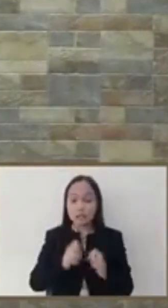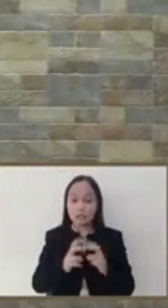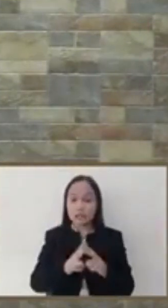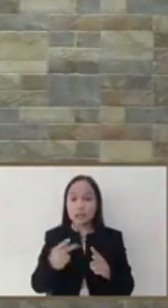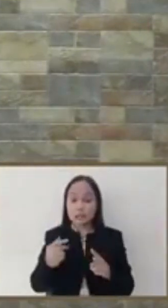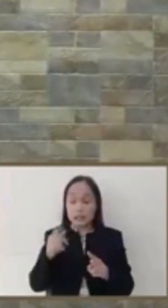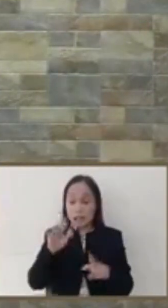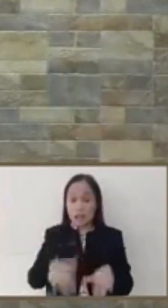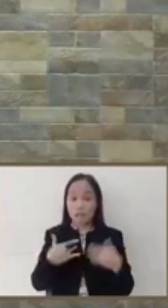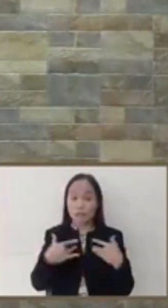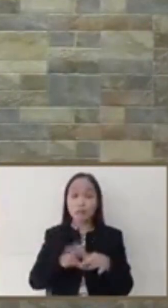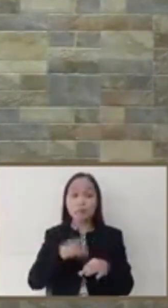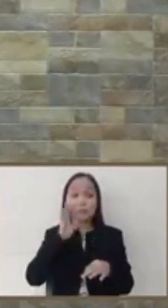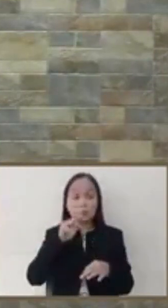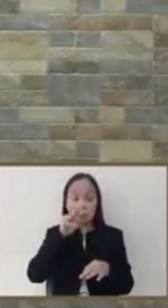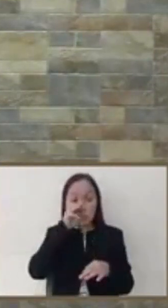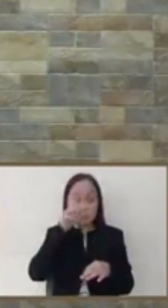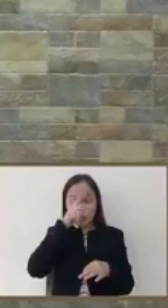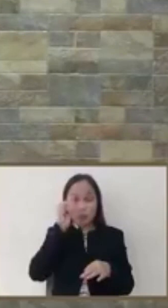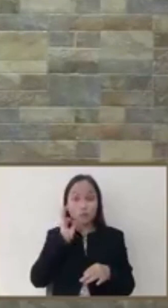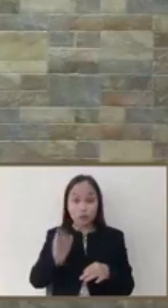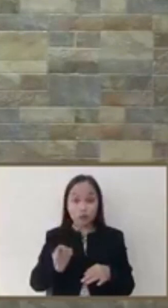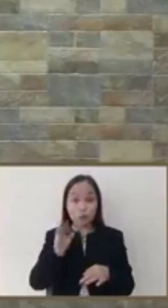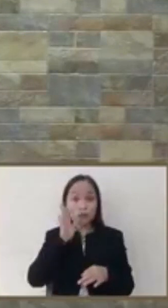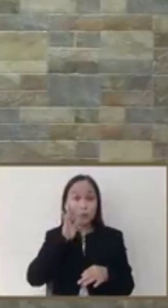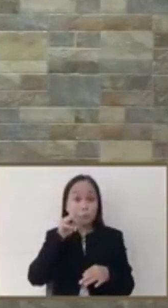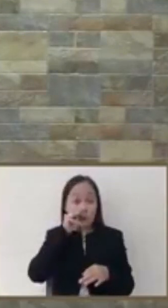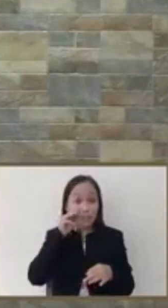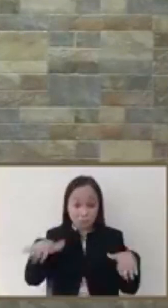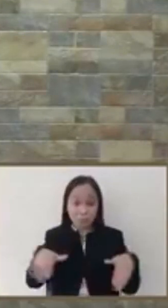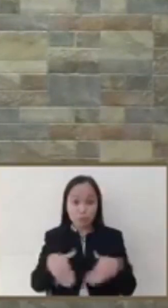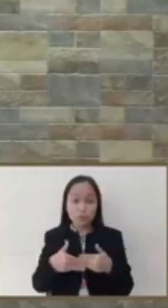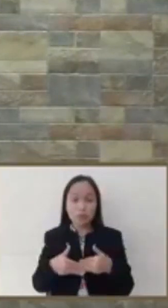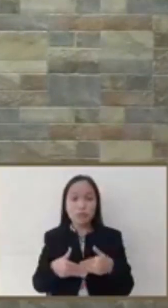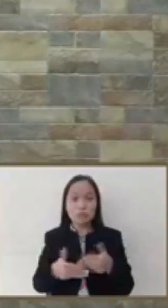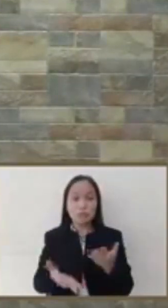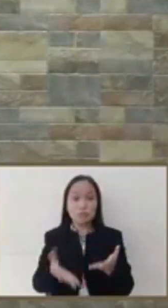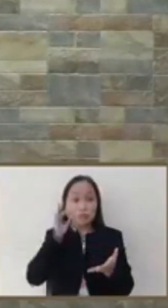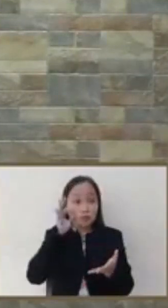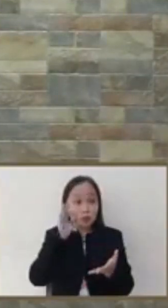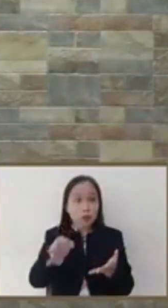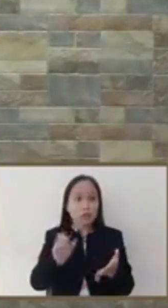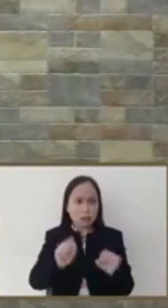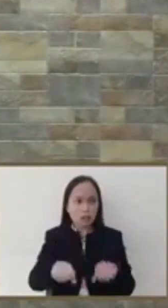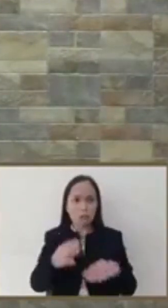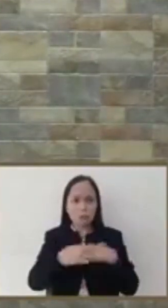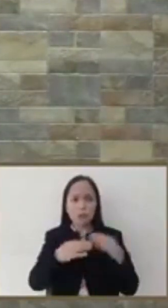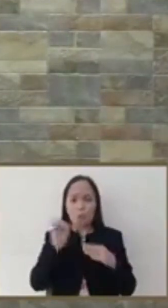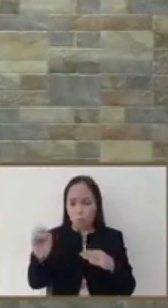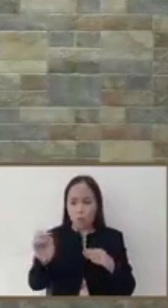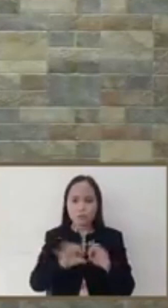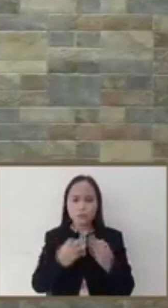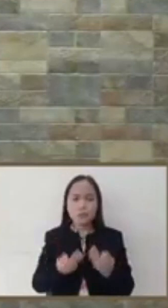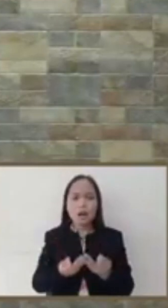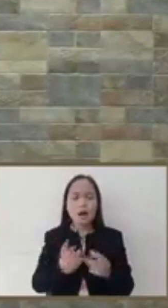darating, pinag-uusapan namin. Sapat alam ko, isang araw mag-aasawa siya. Sapat alam ko, isang araw magkakaroon siya ng pamilya. So what